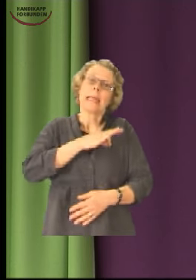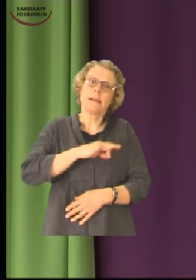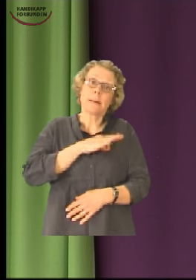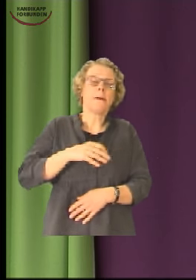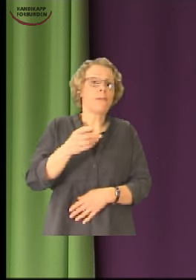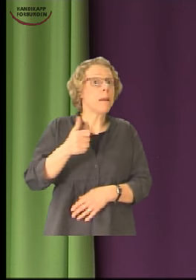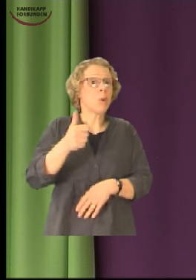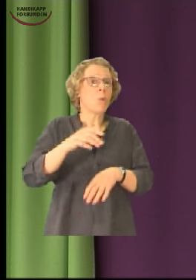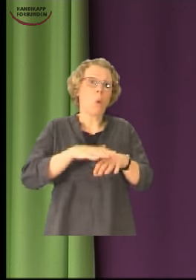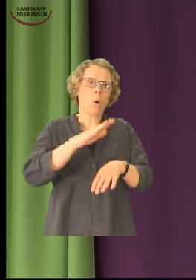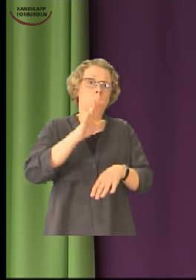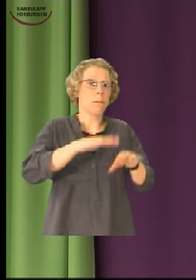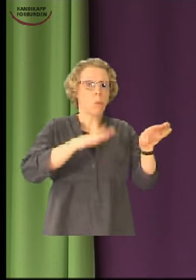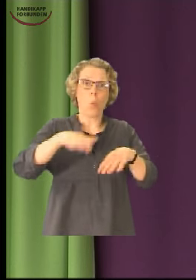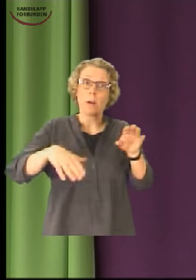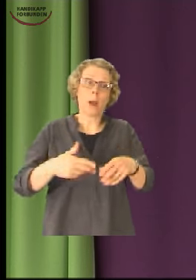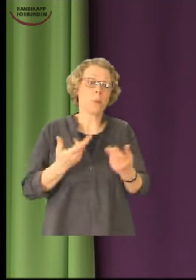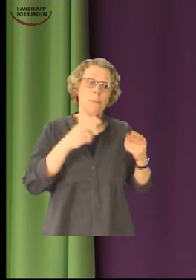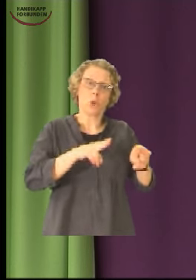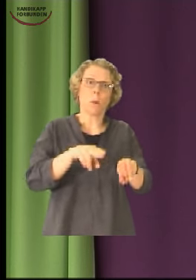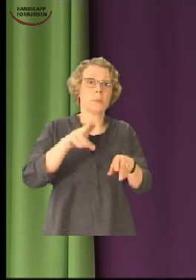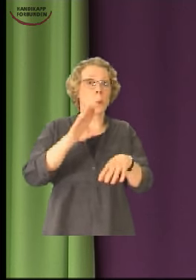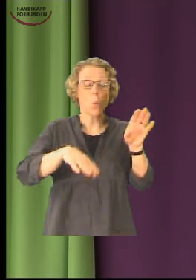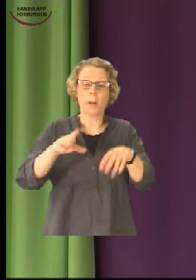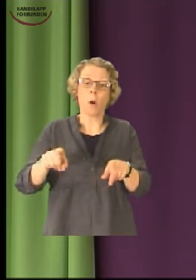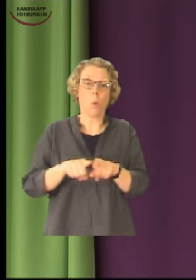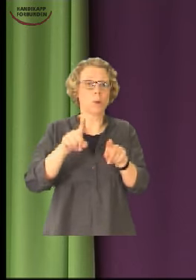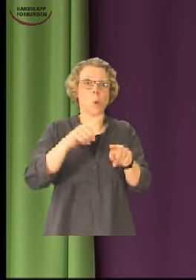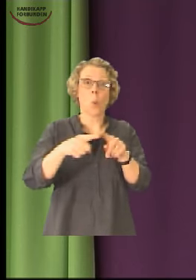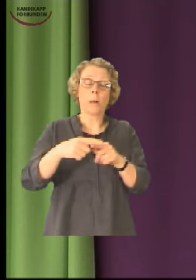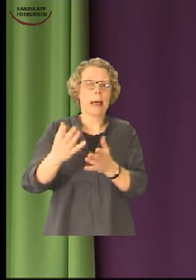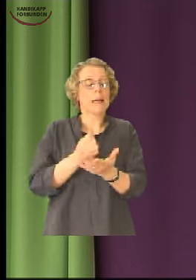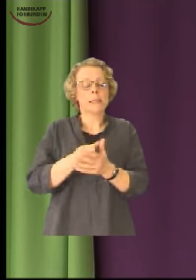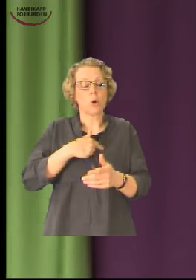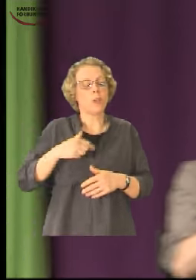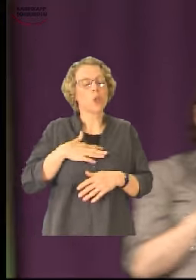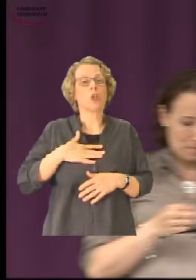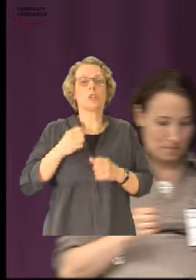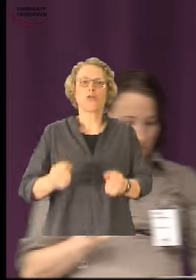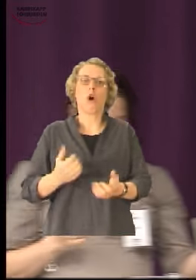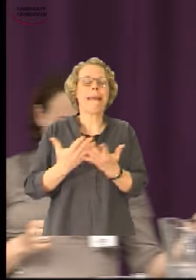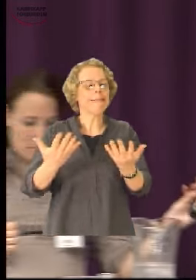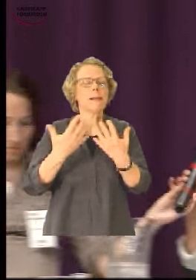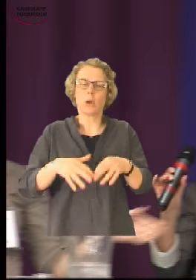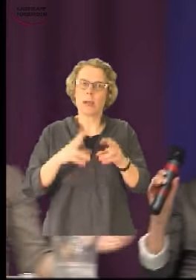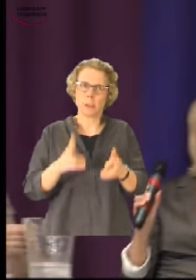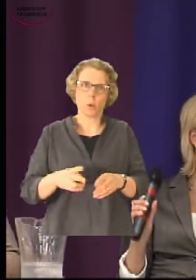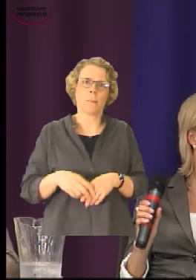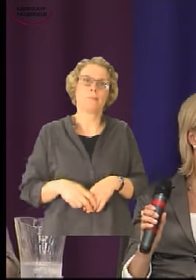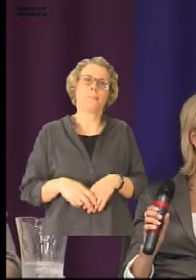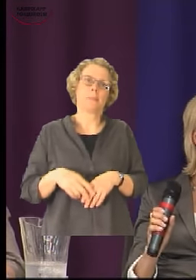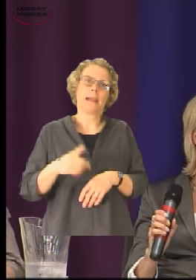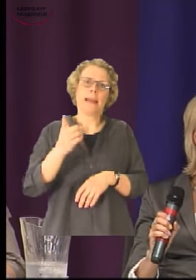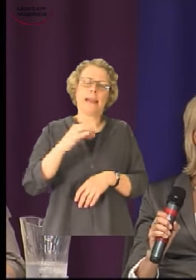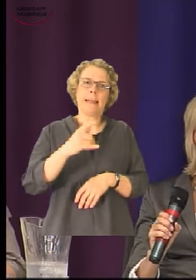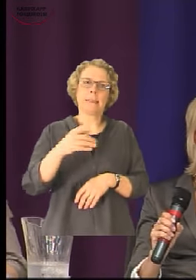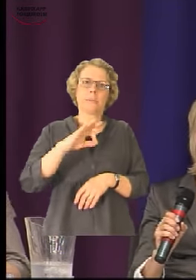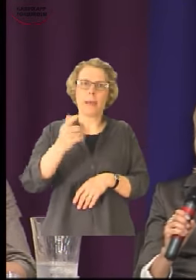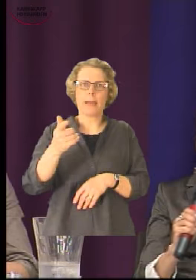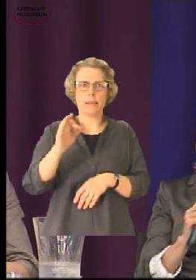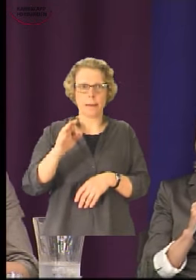olika och det bedöms olika från landsting till landsting. Så borde det inte vara. Okej, Lisbeth Löpare Johansson, du är vice ordförande i Vårdförbundet och vad jag förstår, jobbar du i